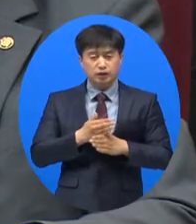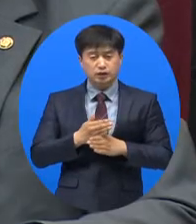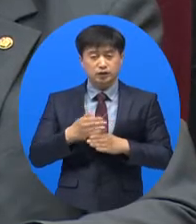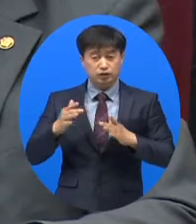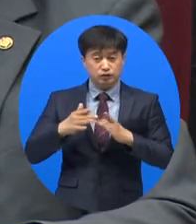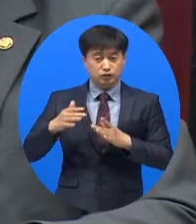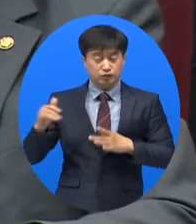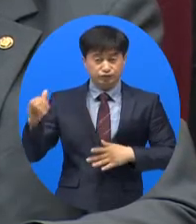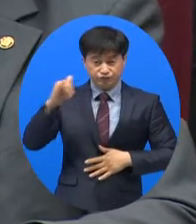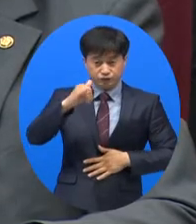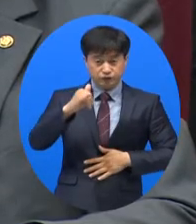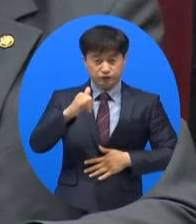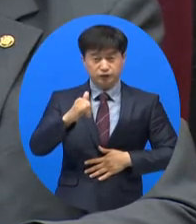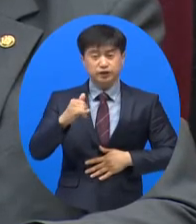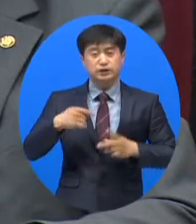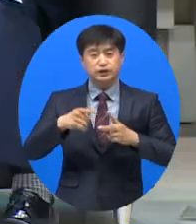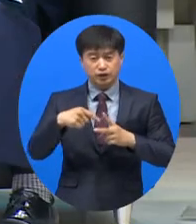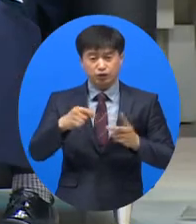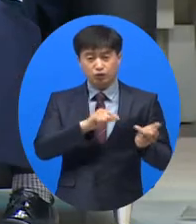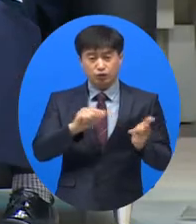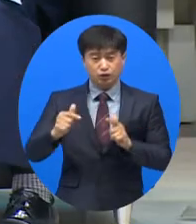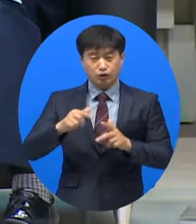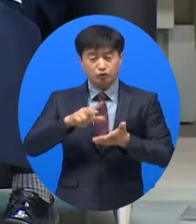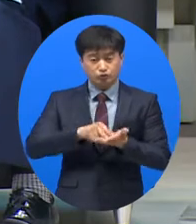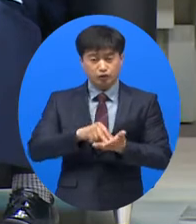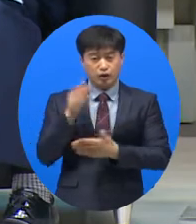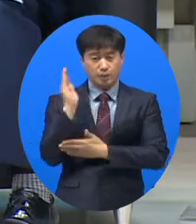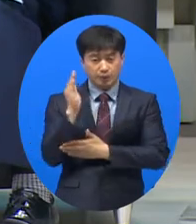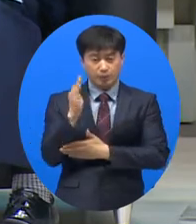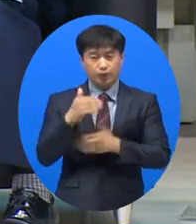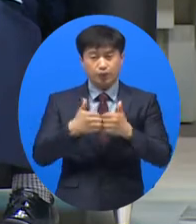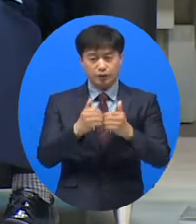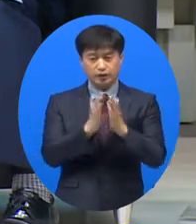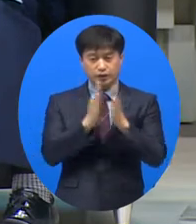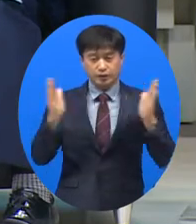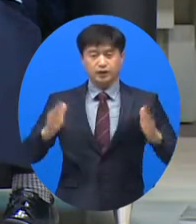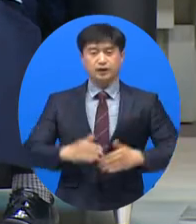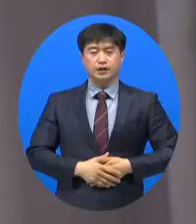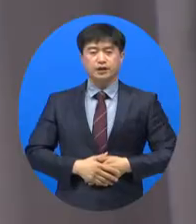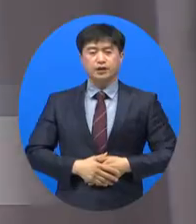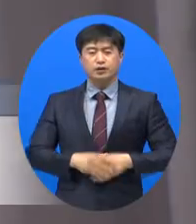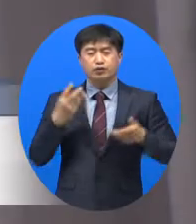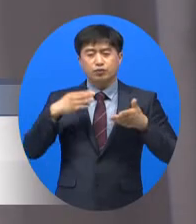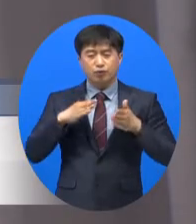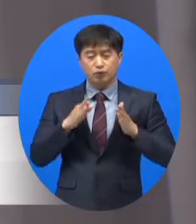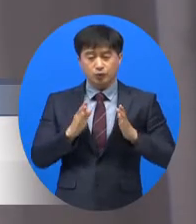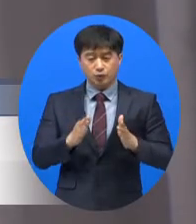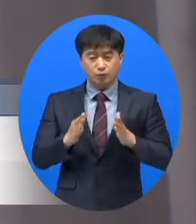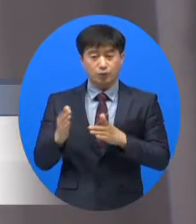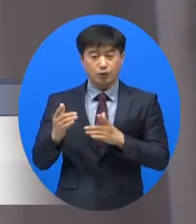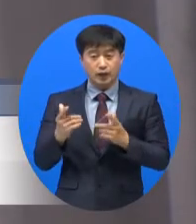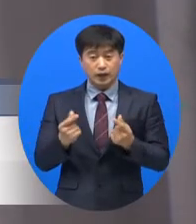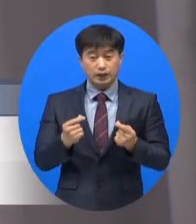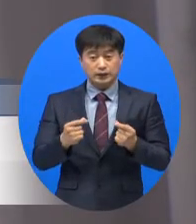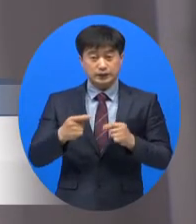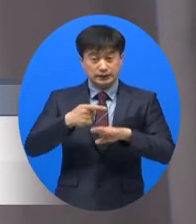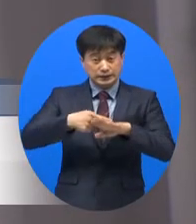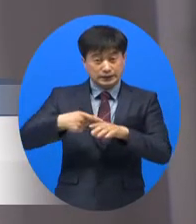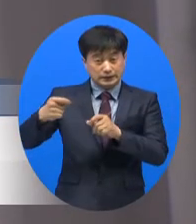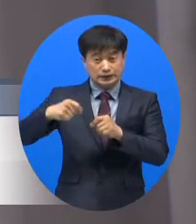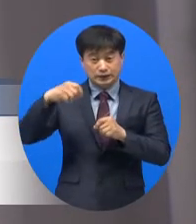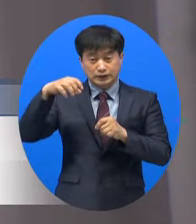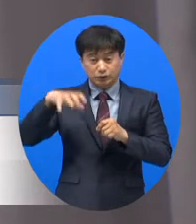1부와 경기도 의 역할 등을 중심으로 주제 발표 및 토론을 진행했습니다 경기도와 같은 그